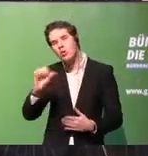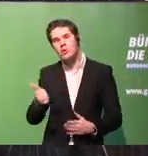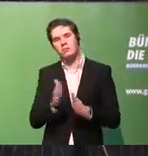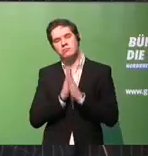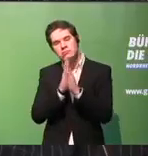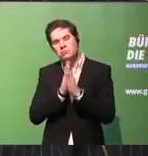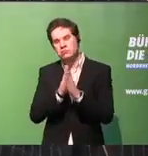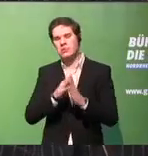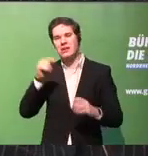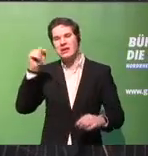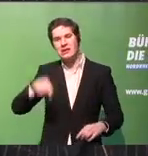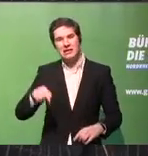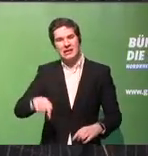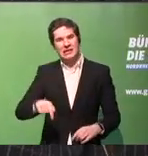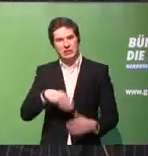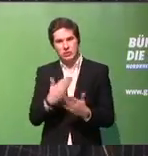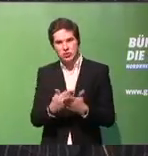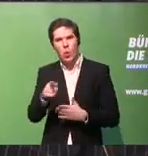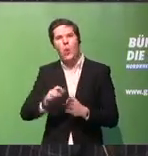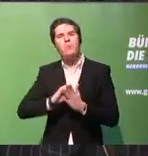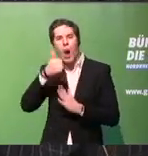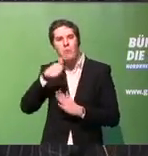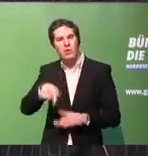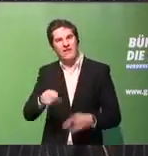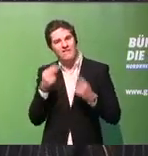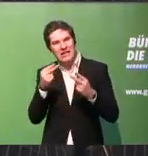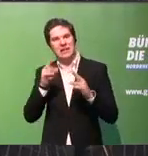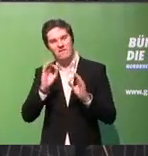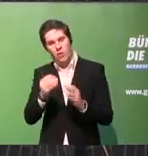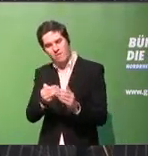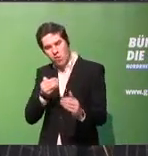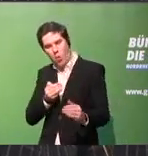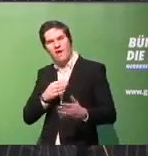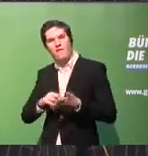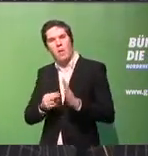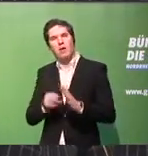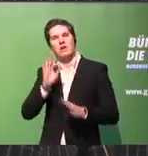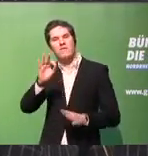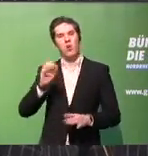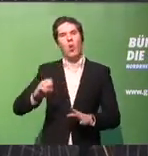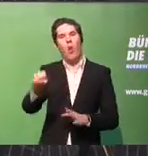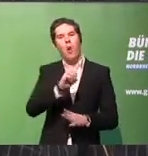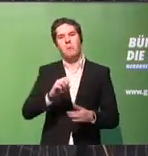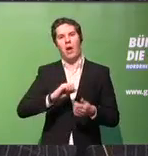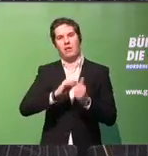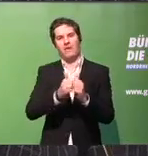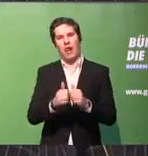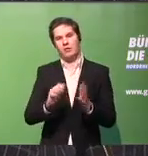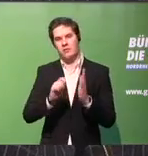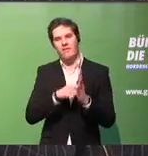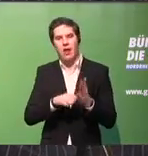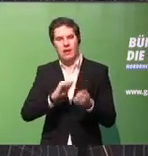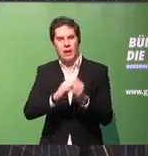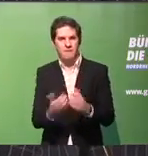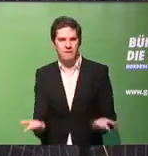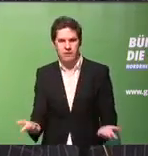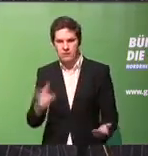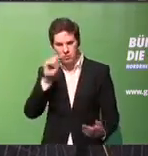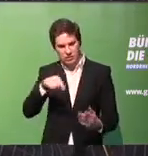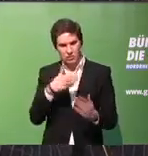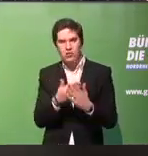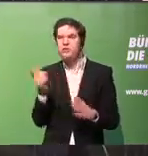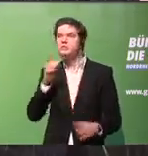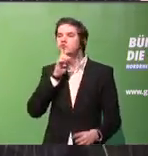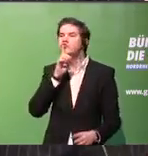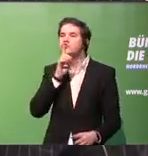zu sehen, um frühzeitig in den Europawahlkampf zu starten. Auf diesem Zettel, den ihr alle auf euren Stühlen habt, stehen verschiedene Ideen drauf, die man als Kreis- oder